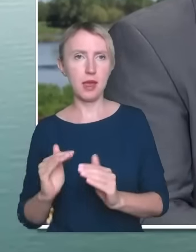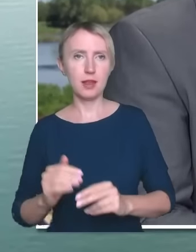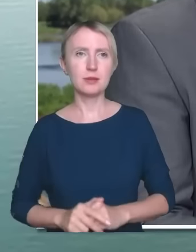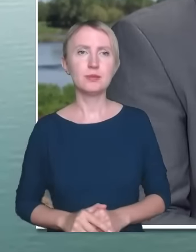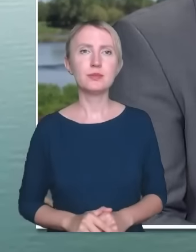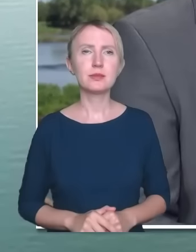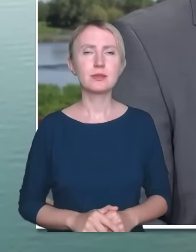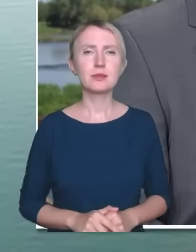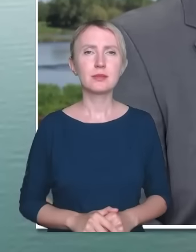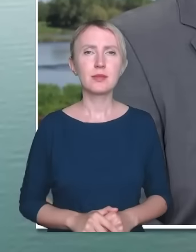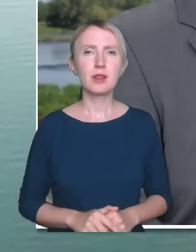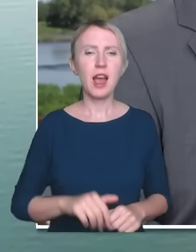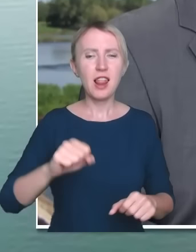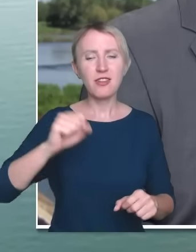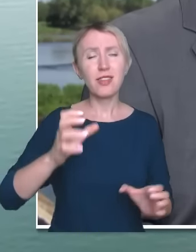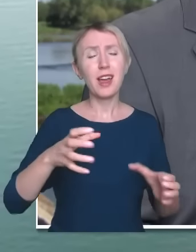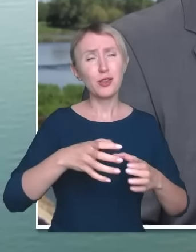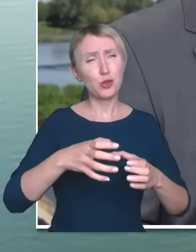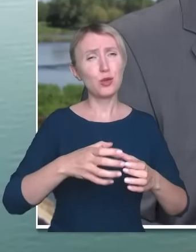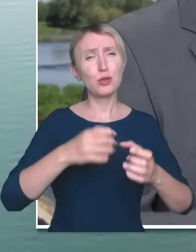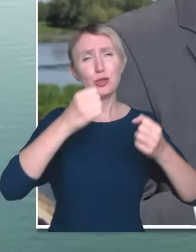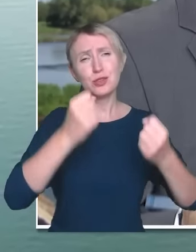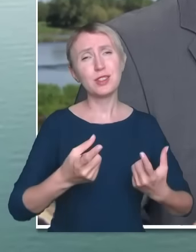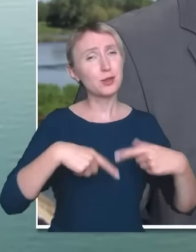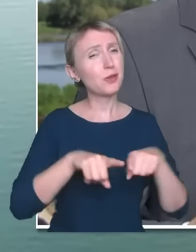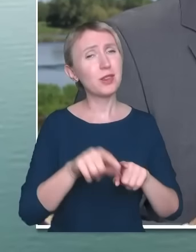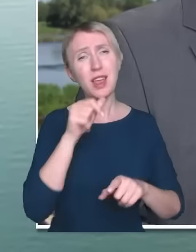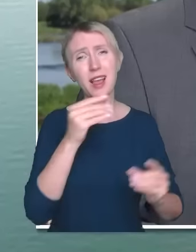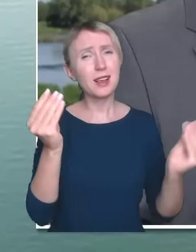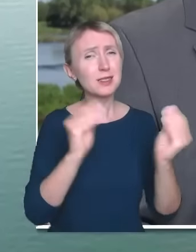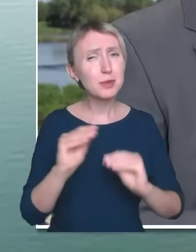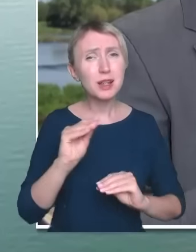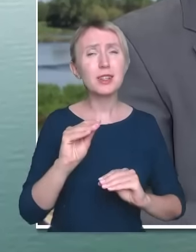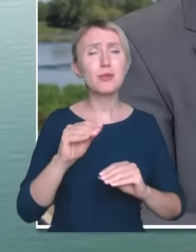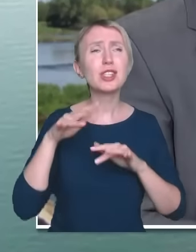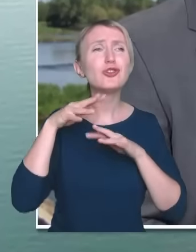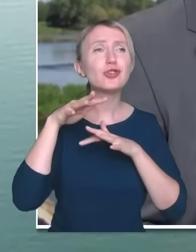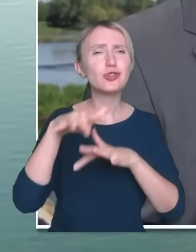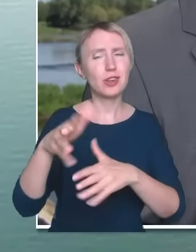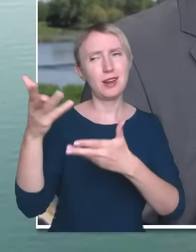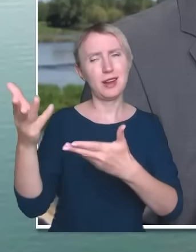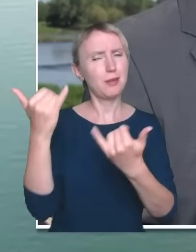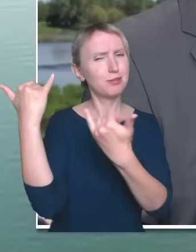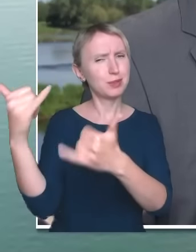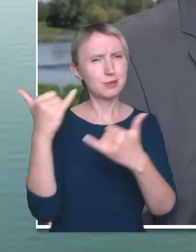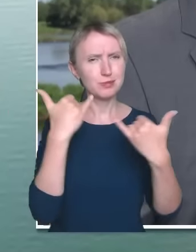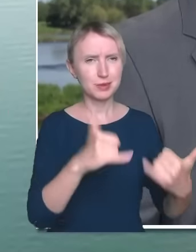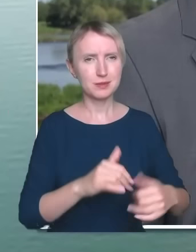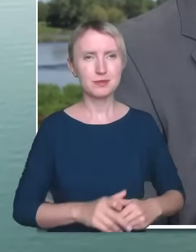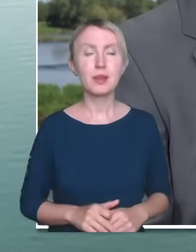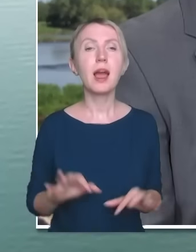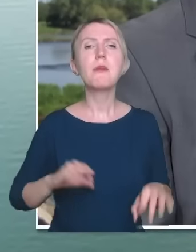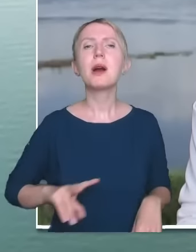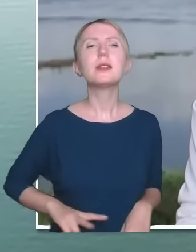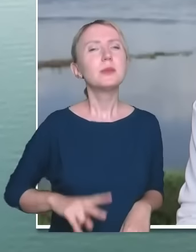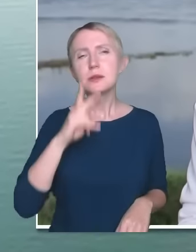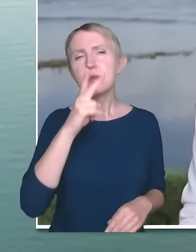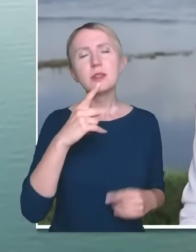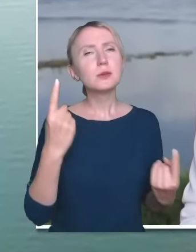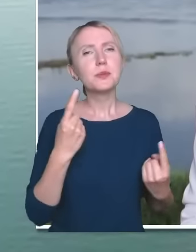w wiadrze przeprowadzać eksperyment dotyczący dużej rzeki. Jak pani minister na to patrzy?